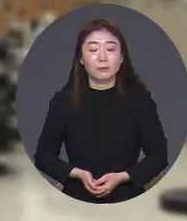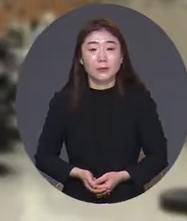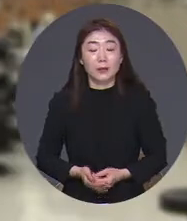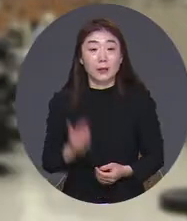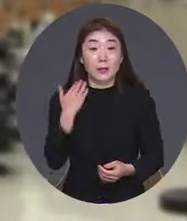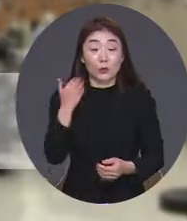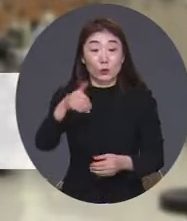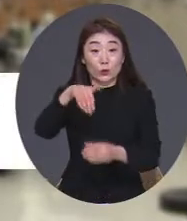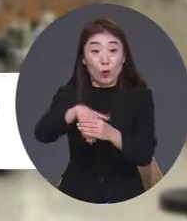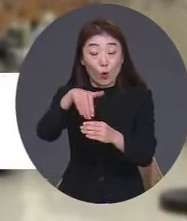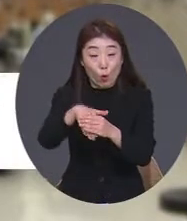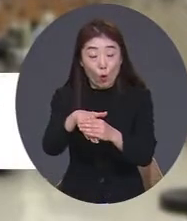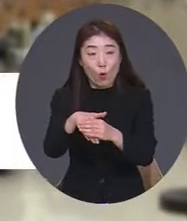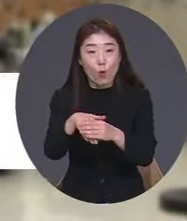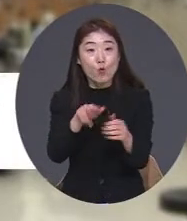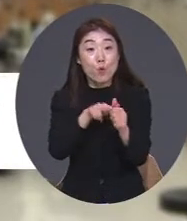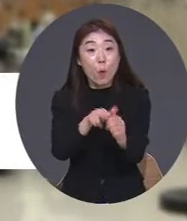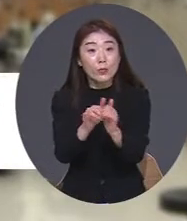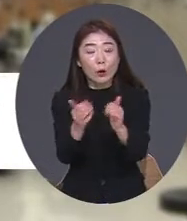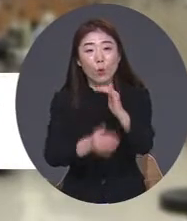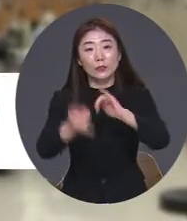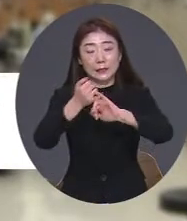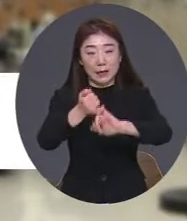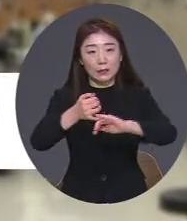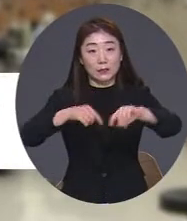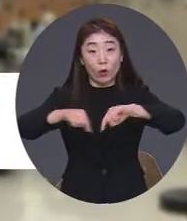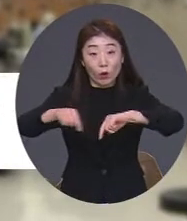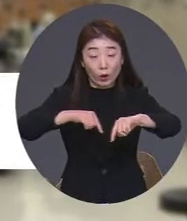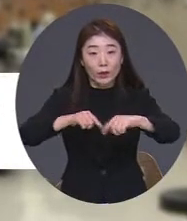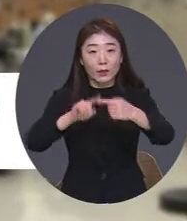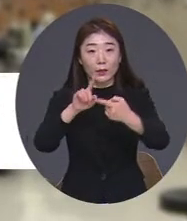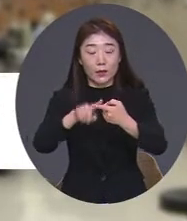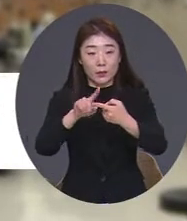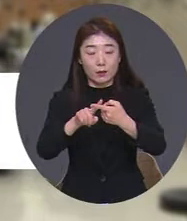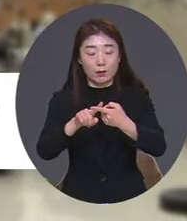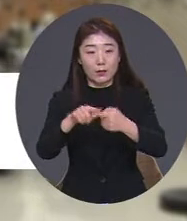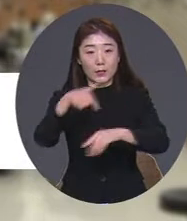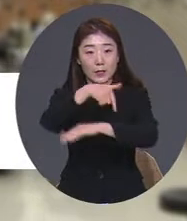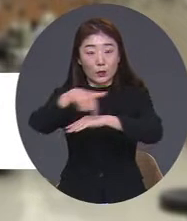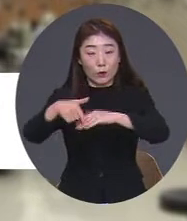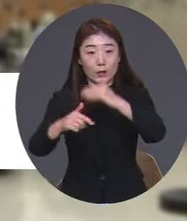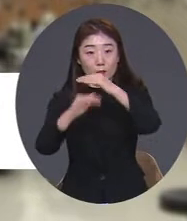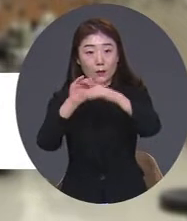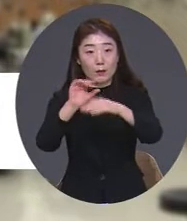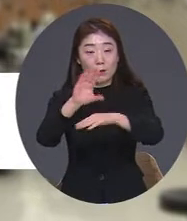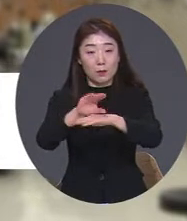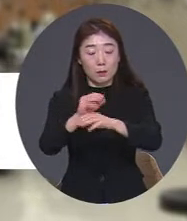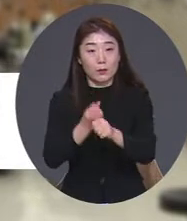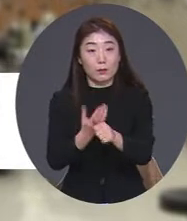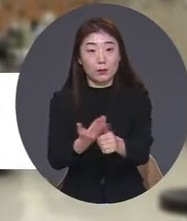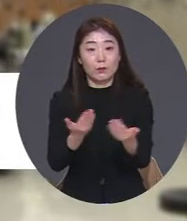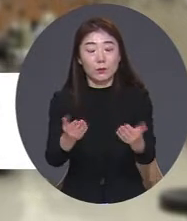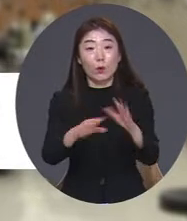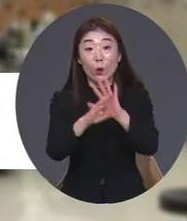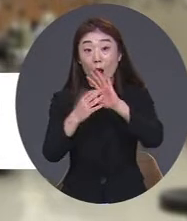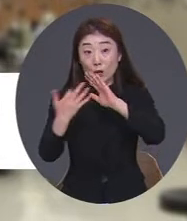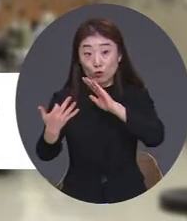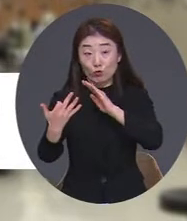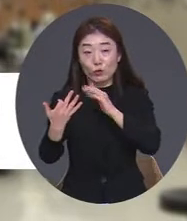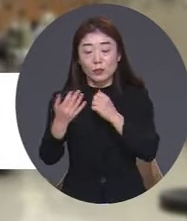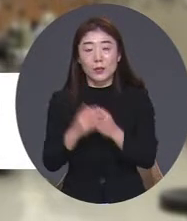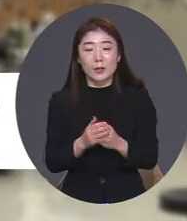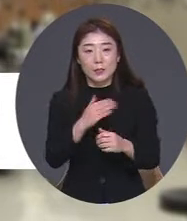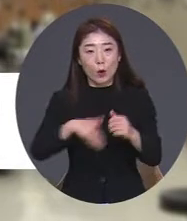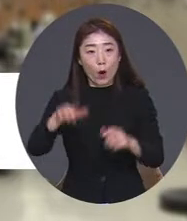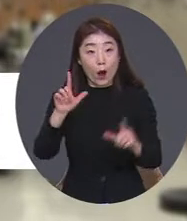대선 후보들의 공약과 정책을 알아보는 기획보도 이어갑니다. 오늘은 코로나19라는 초유의 재난 상황으로 관심이